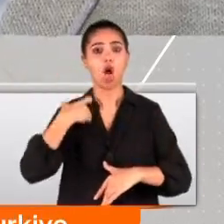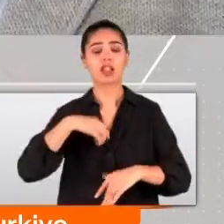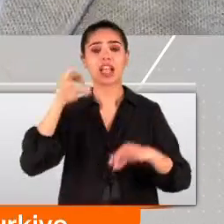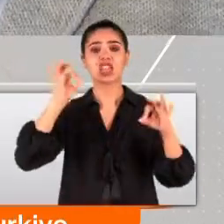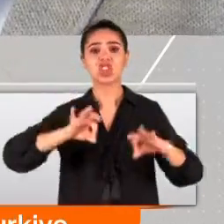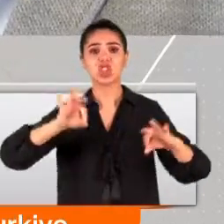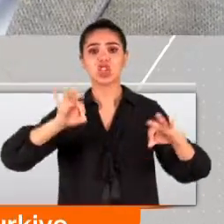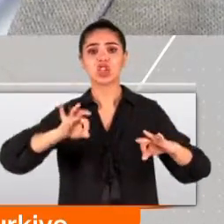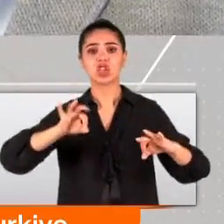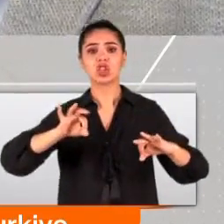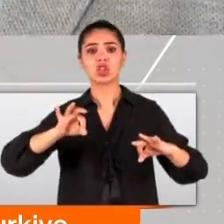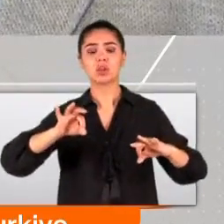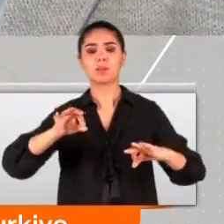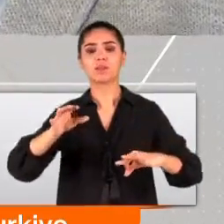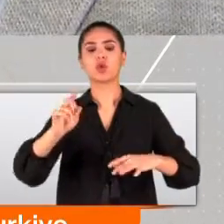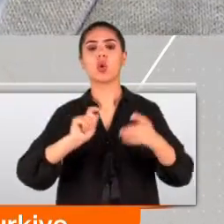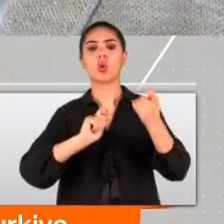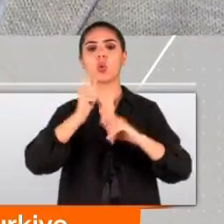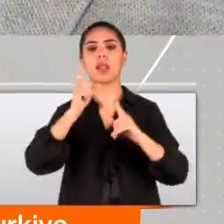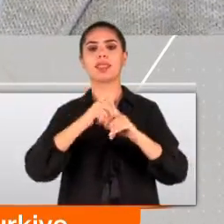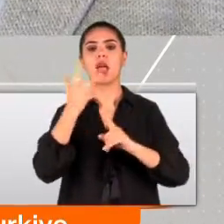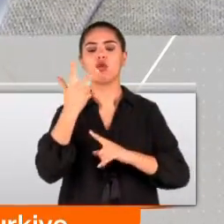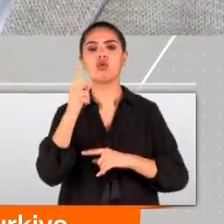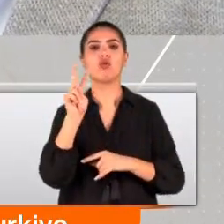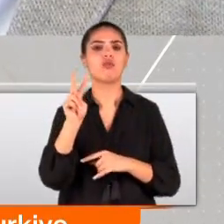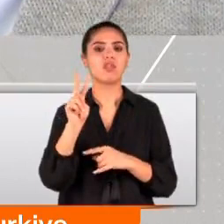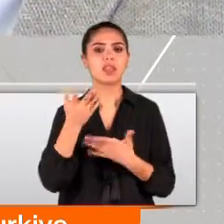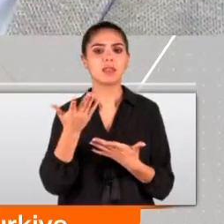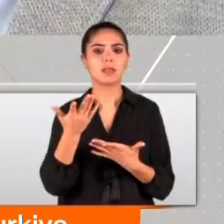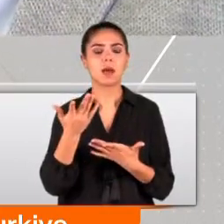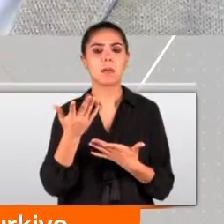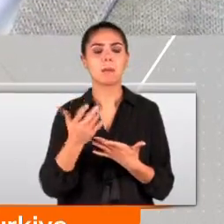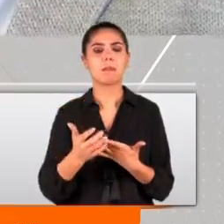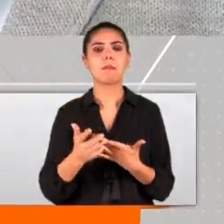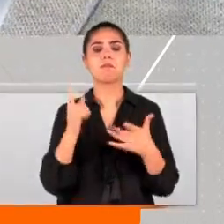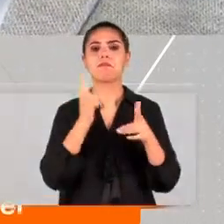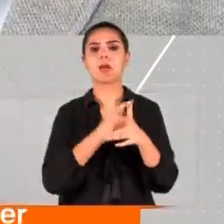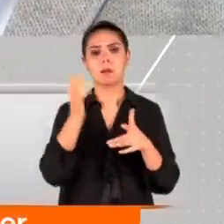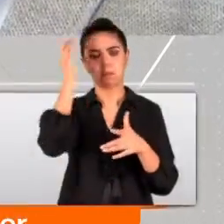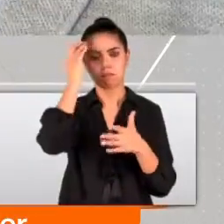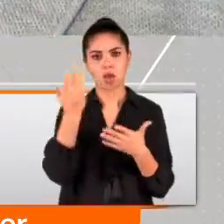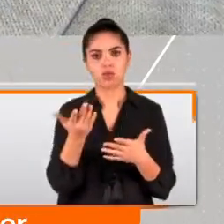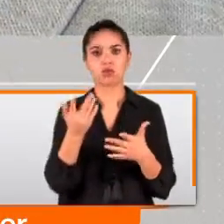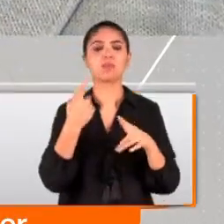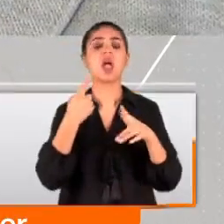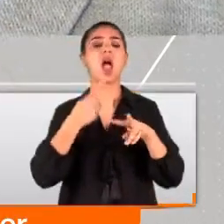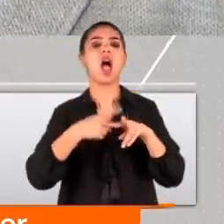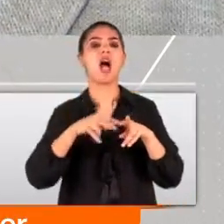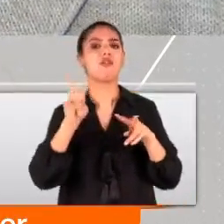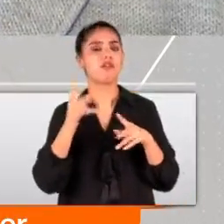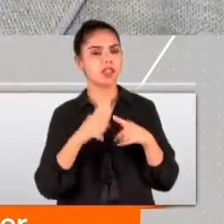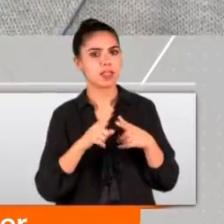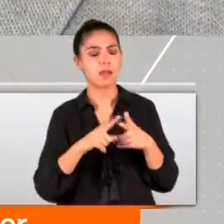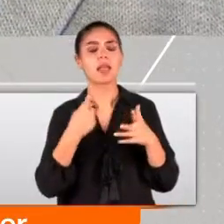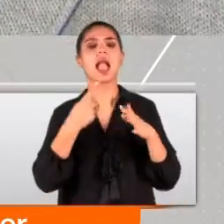an hani leblebi gibi kullanılan D3 vitaminini başta olmak üzere hatta A vitamini,